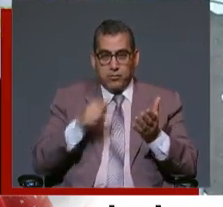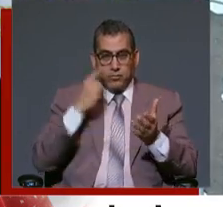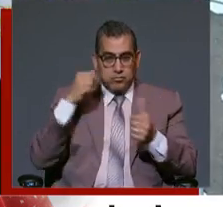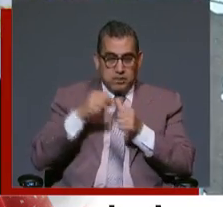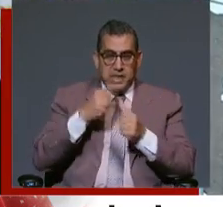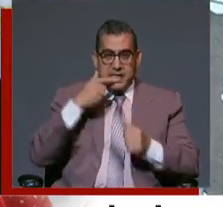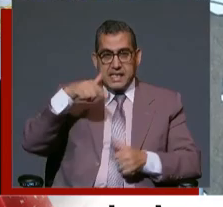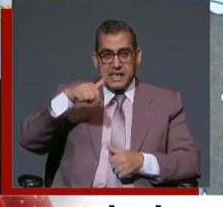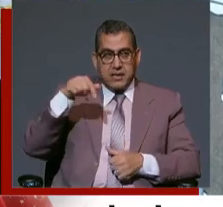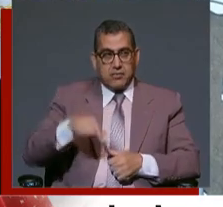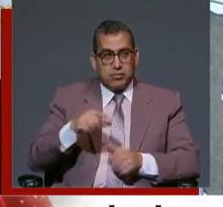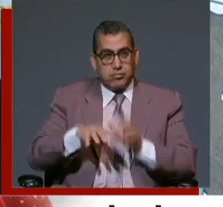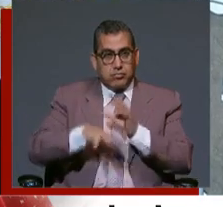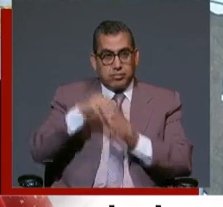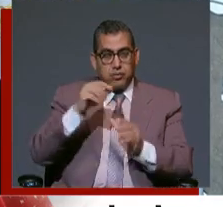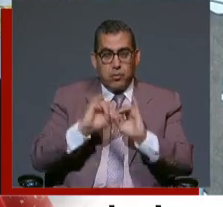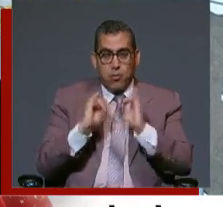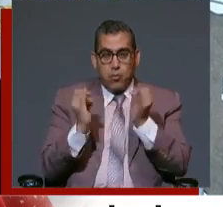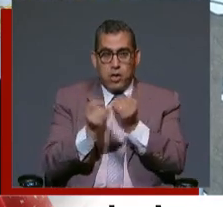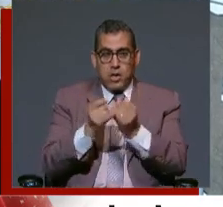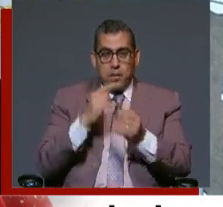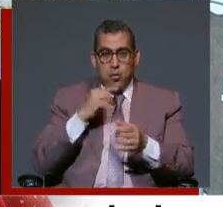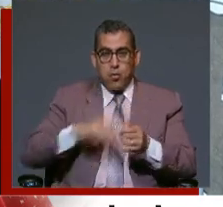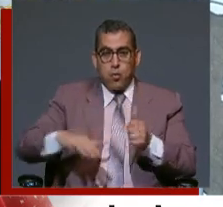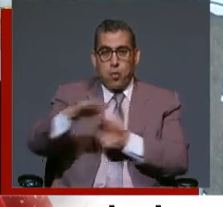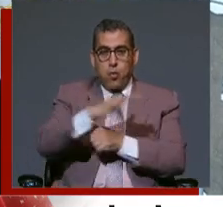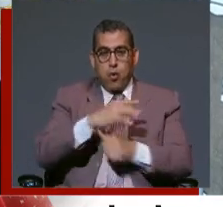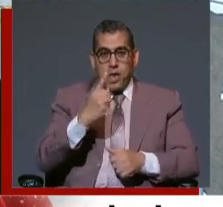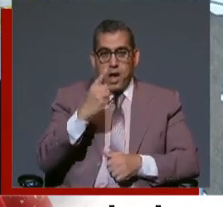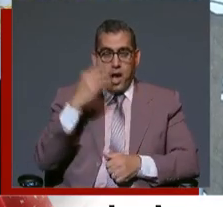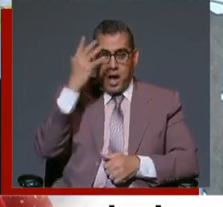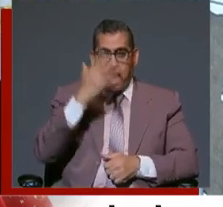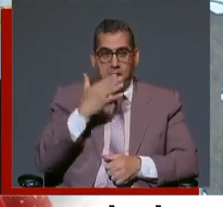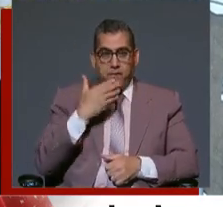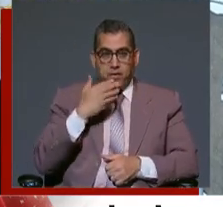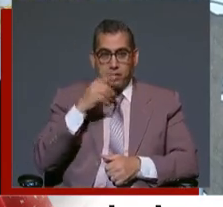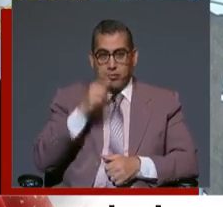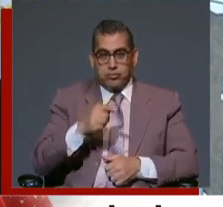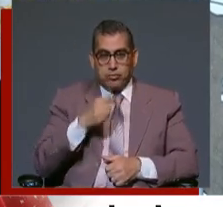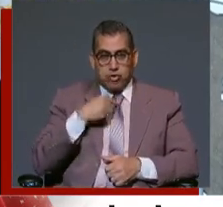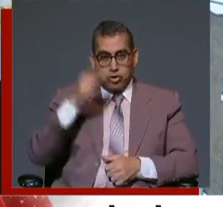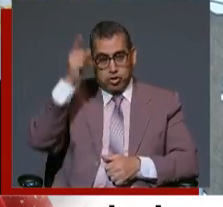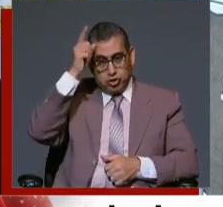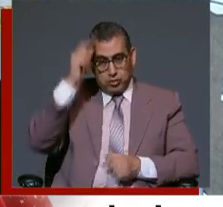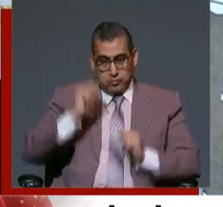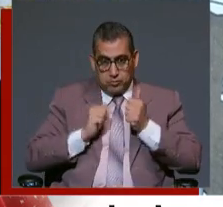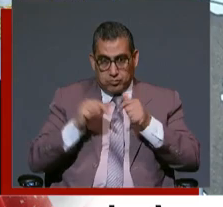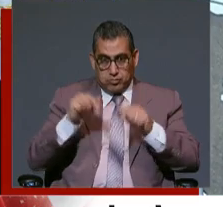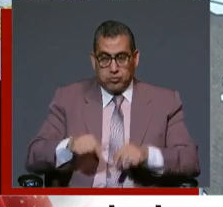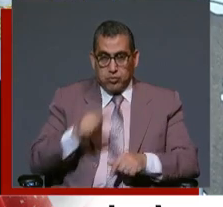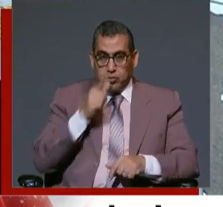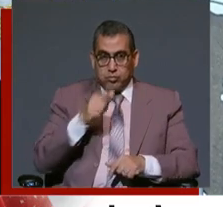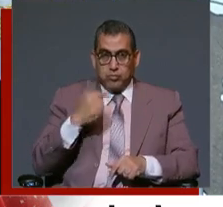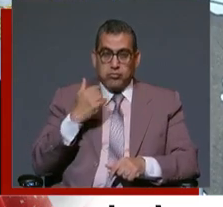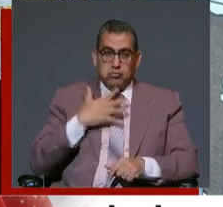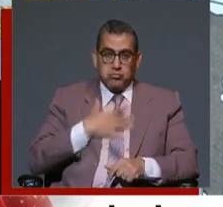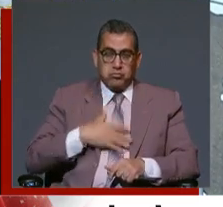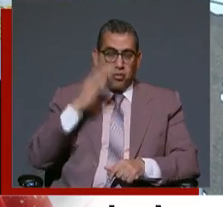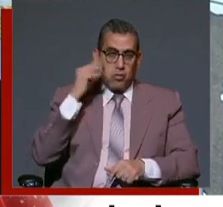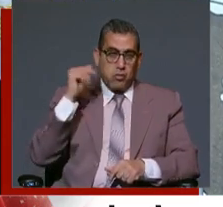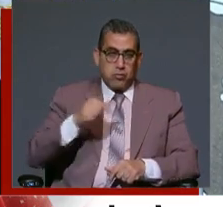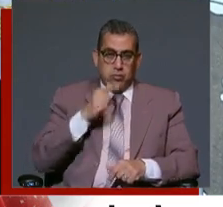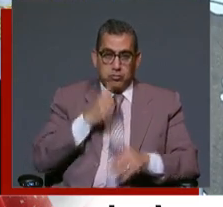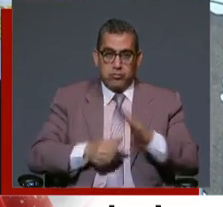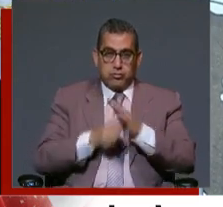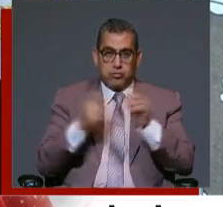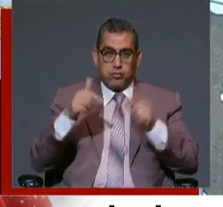60 لإنشاء منظمة الوحدة الأفريقية، فإن إقامتي في شرم الشيخ هذه اللؤلؤة الرائعة التي